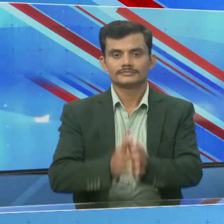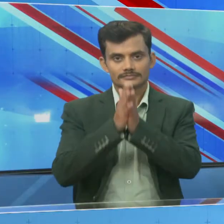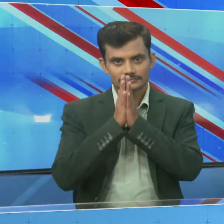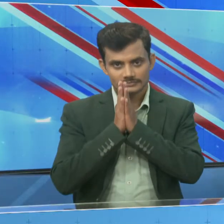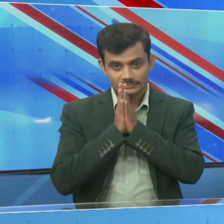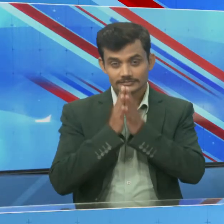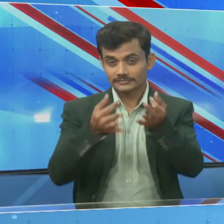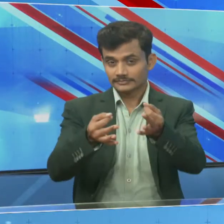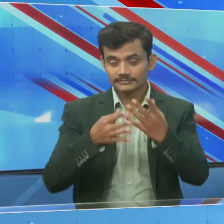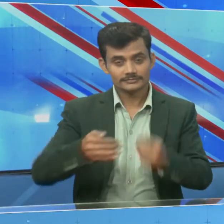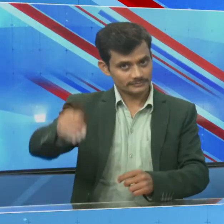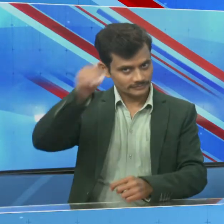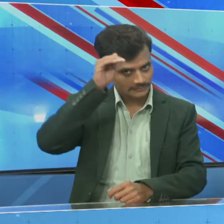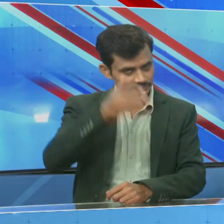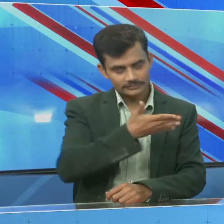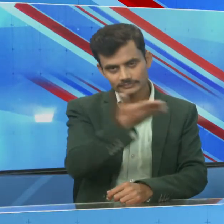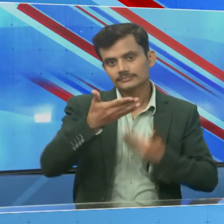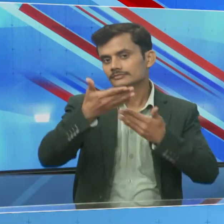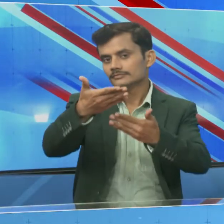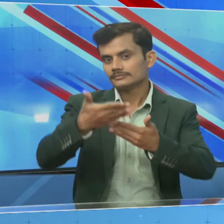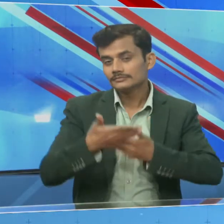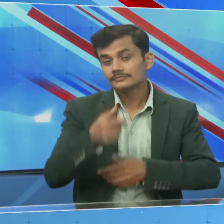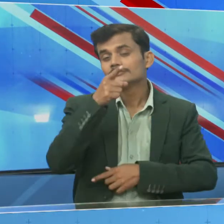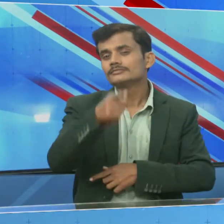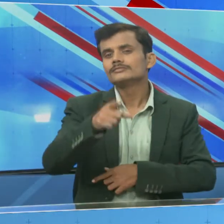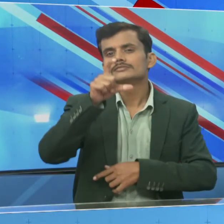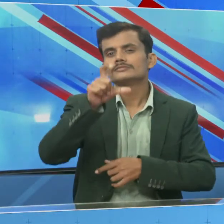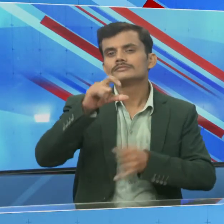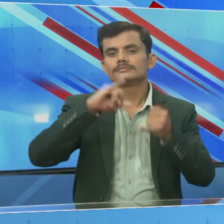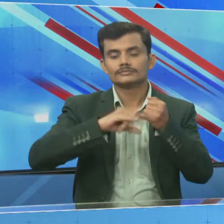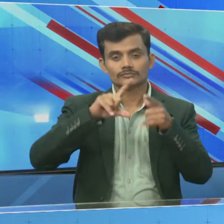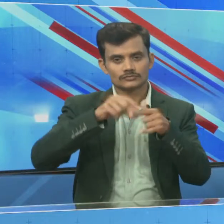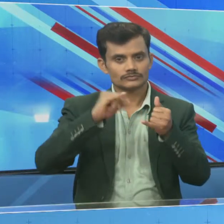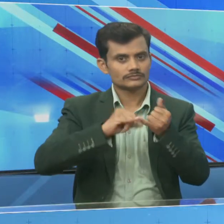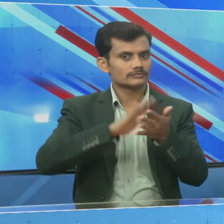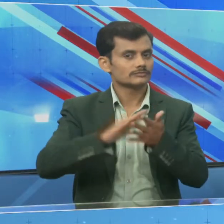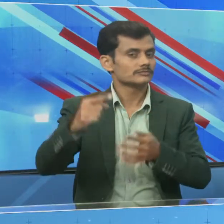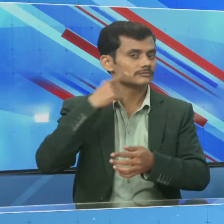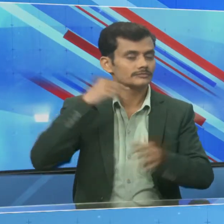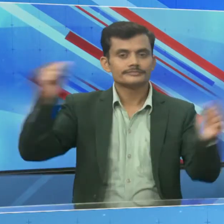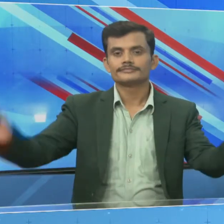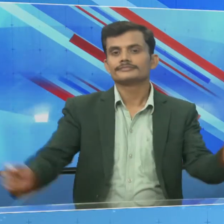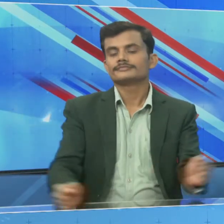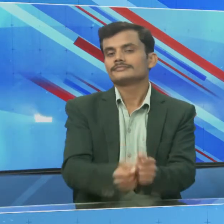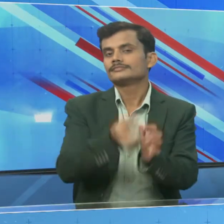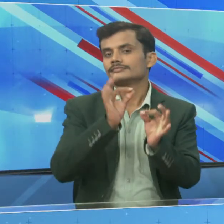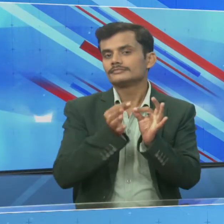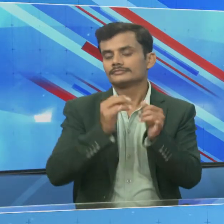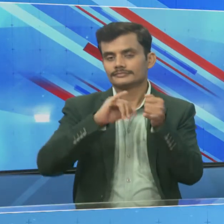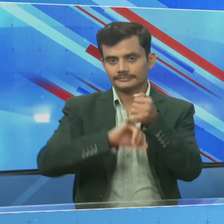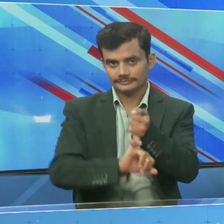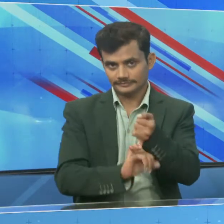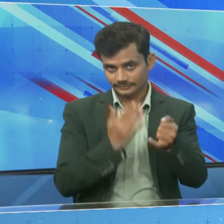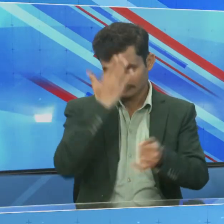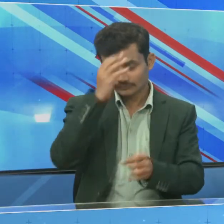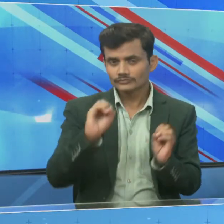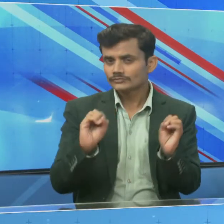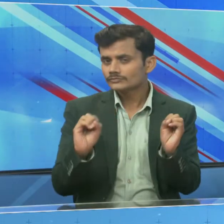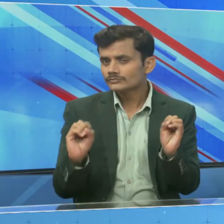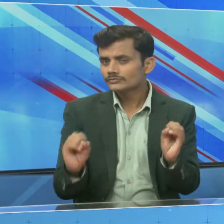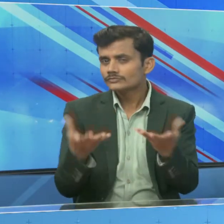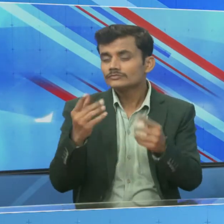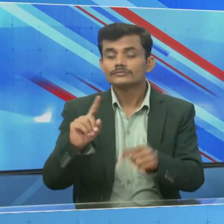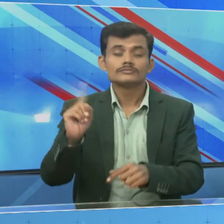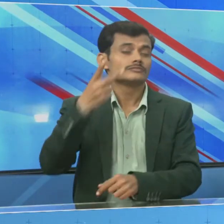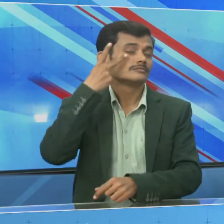नमस्कार, हमारे इस खास बुलेटिन में आपका स्वागत है। मैं हूं चंद्रशेखर जोशी और मेरे साथ हैं मेरे सहयोगी शरद। तो आइए शुरुआत करते हैं